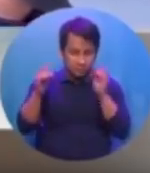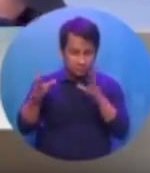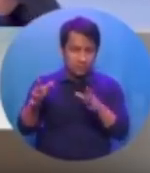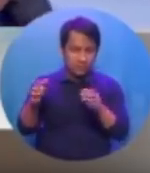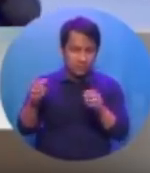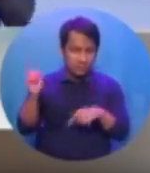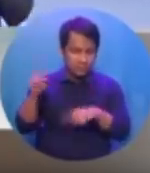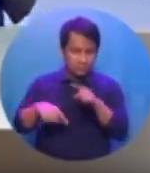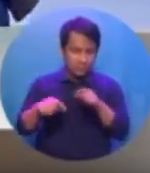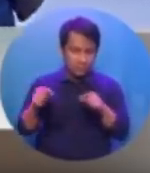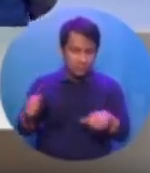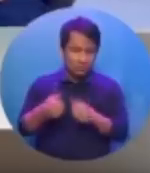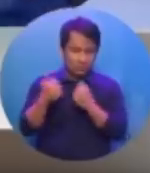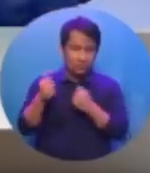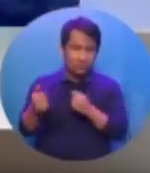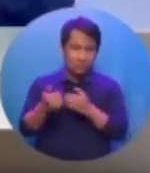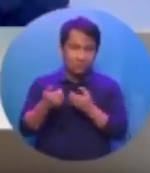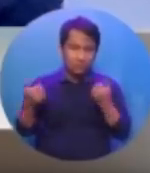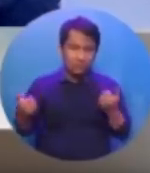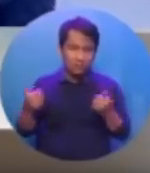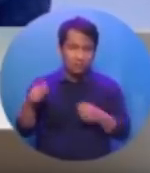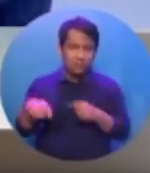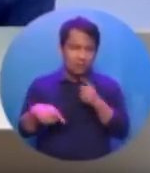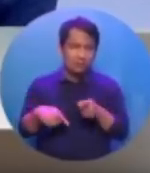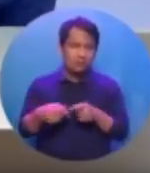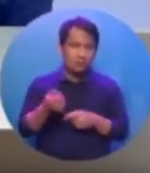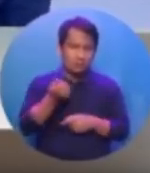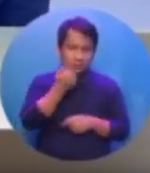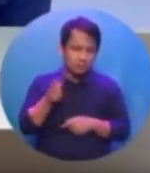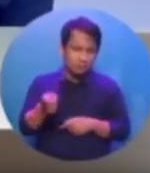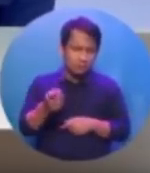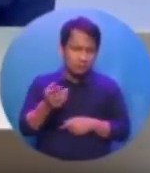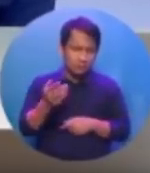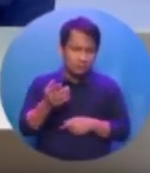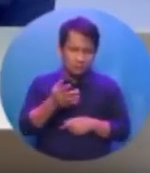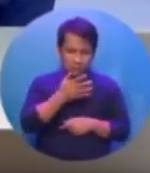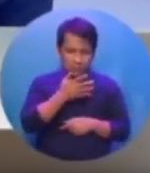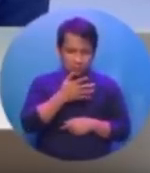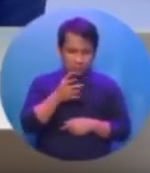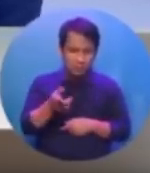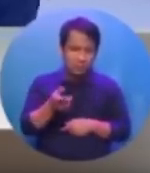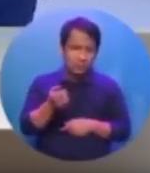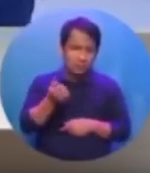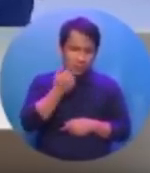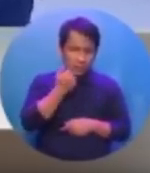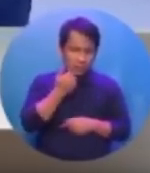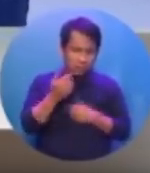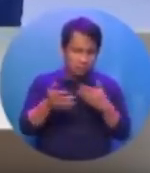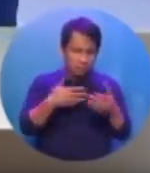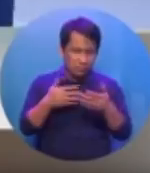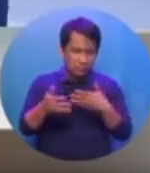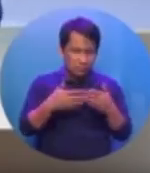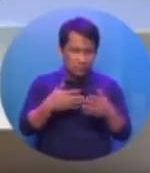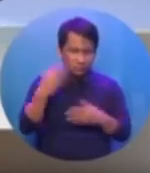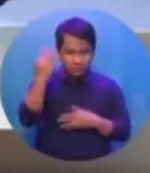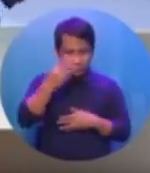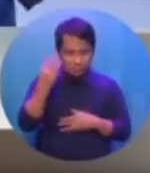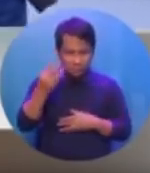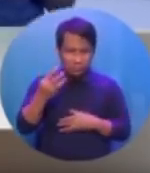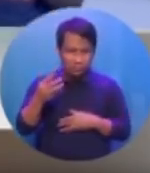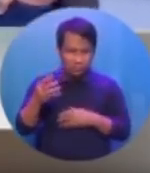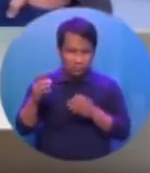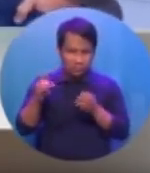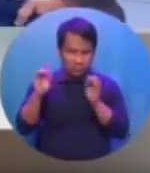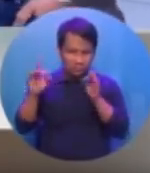na. Ah, kaya nga para mapalay sa disgrasya pero nay mali pa rin nay. Mali pa rin. Mali pa rin kahit na nag-aalala kay baka